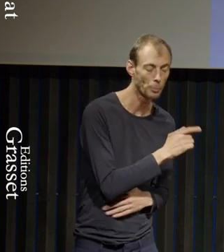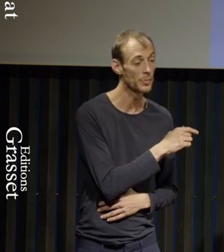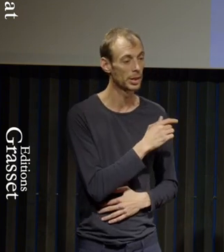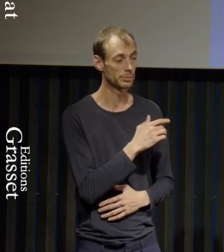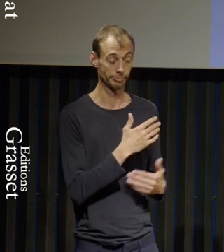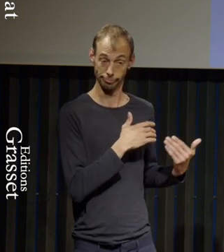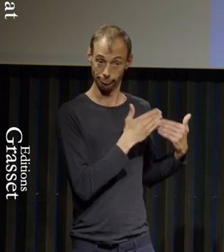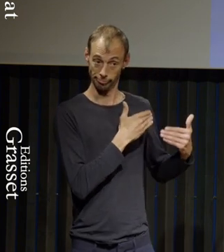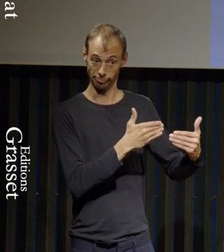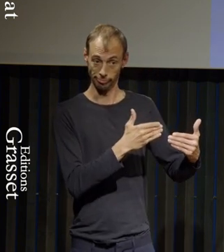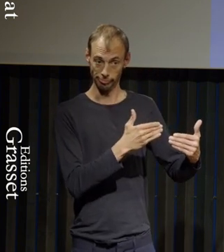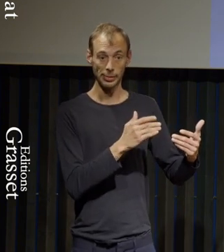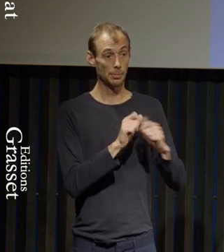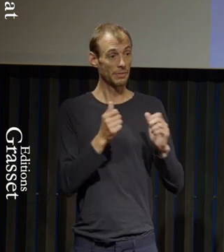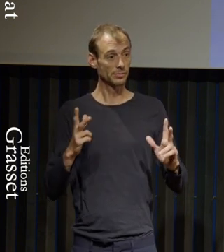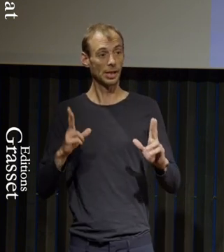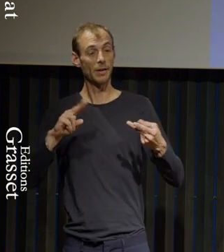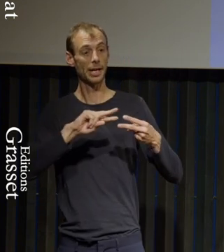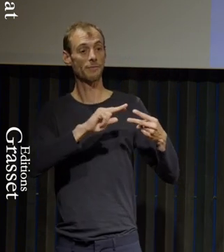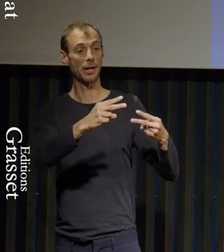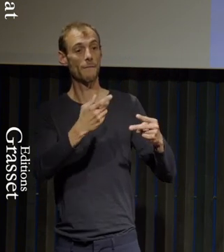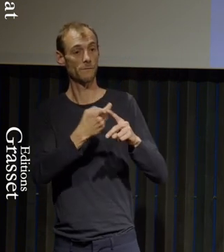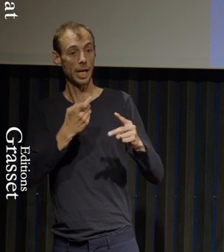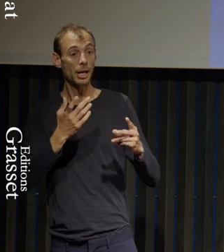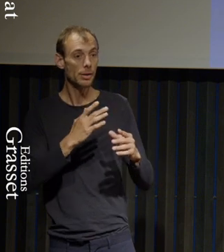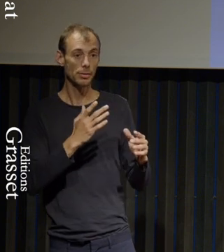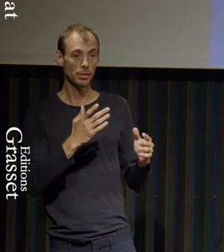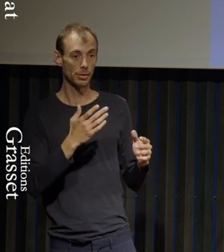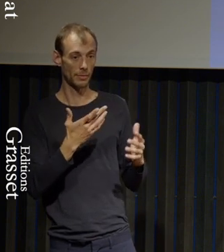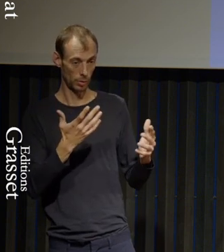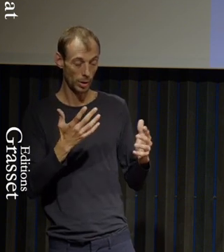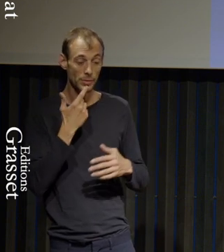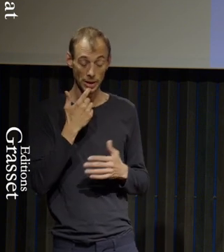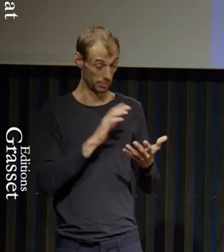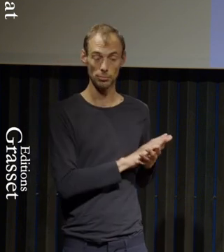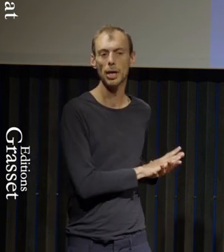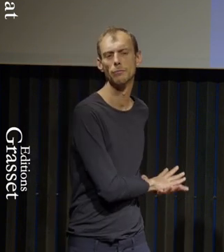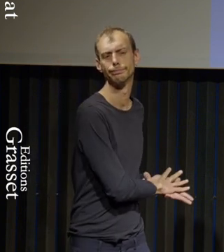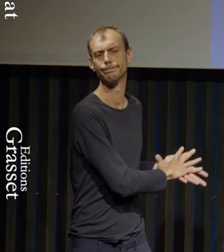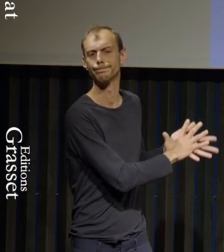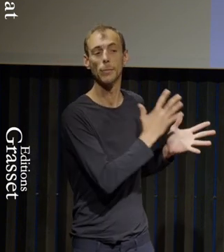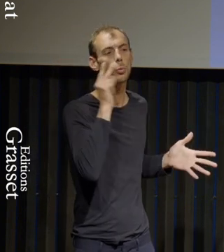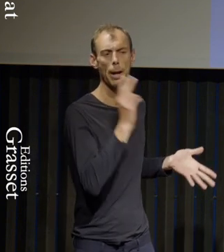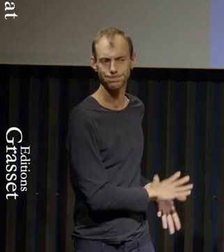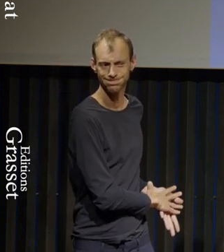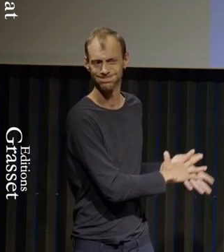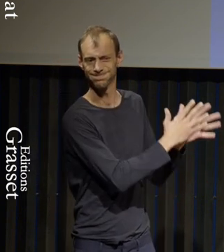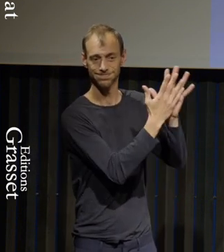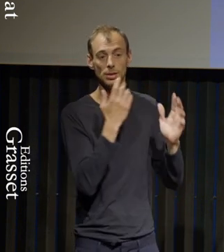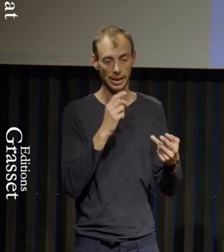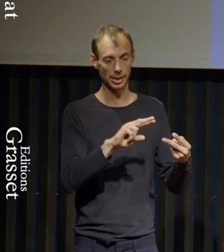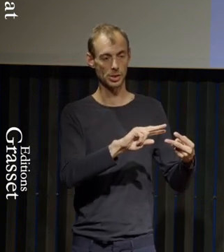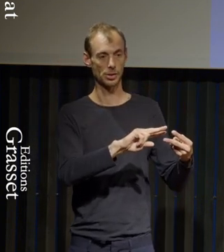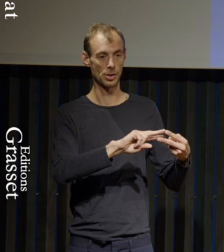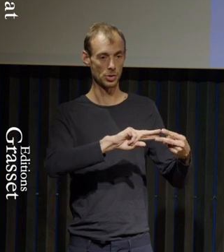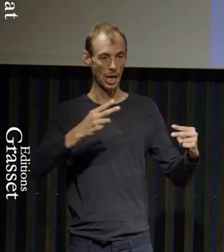que, en quelque sorte, dans l'évolution, eh bien, ces gènes qui nous exposent à être malades, ou qui augmentent faiblement le risque,